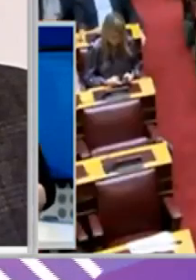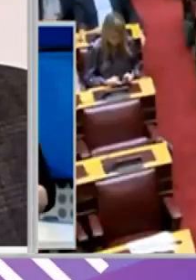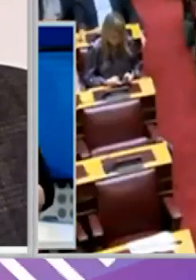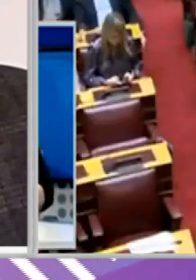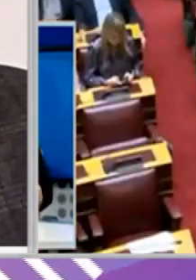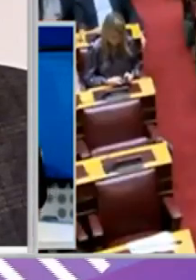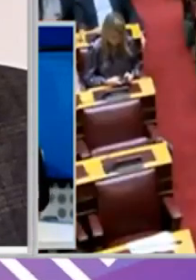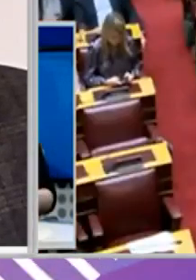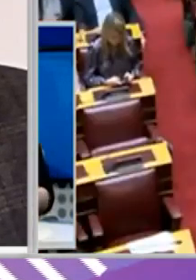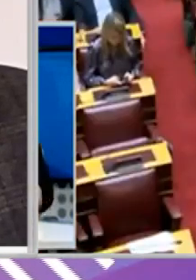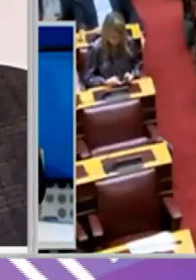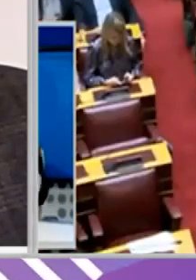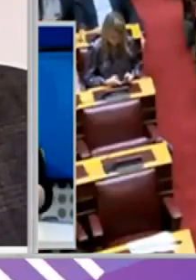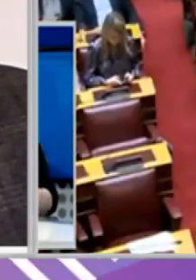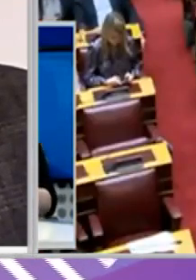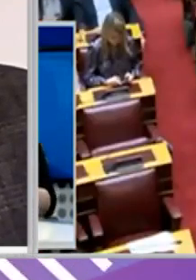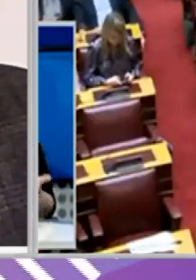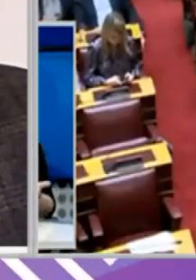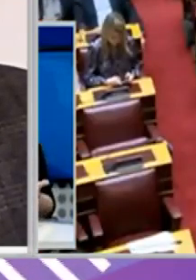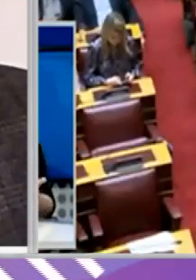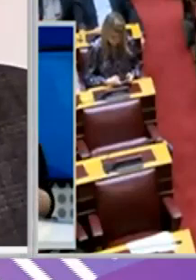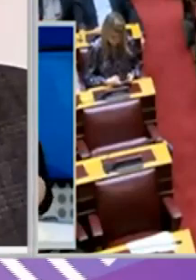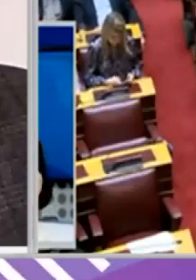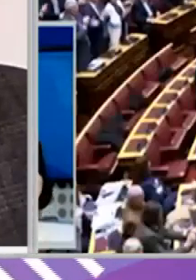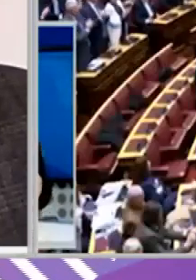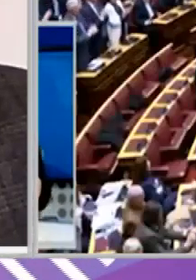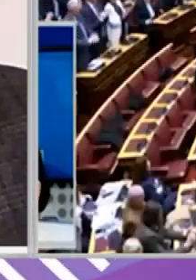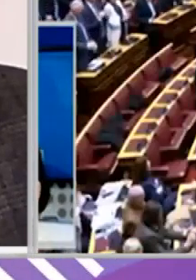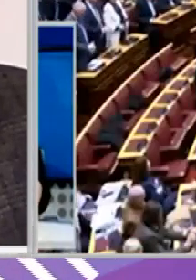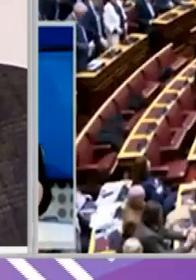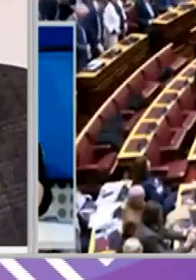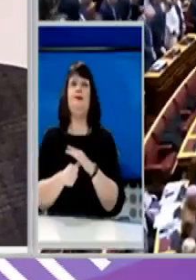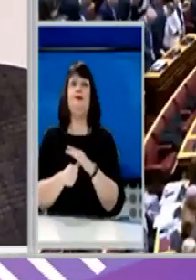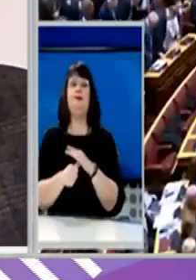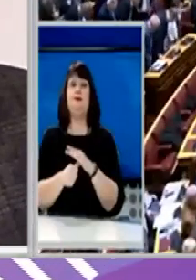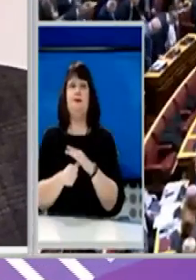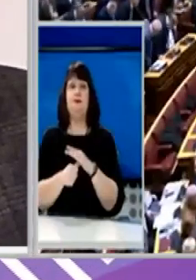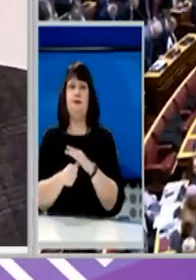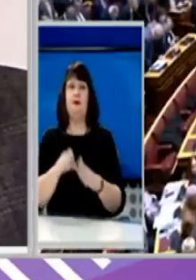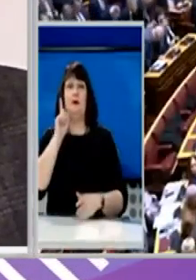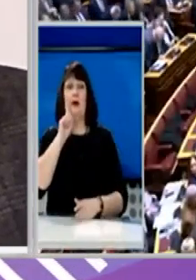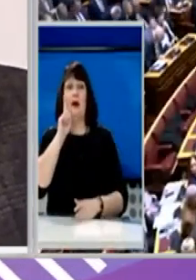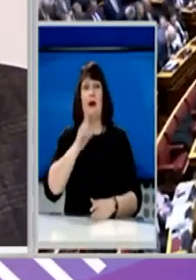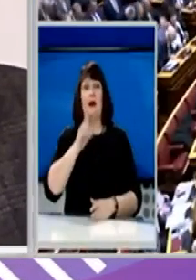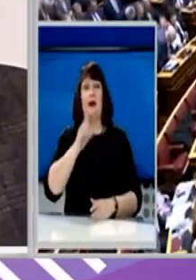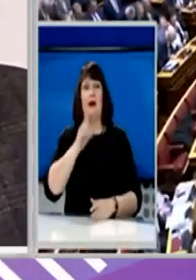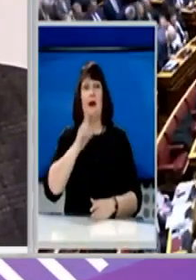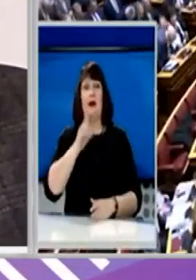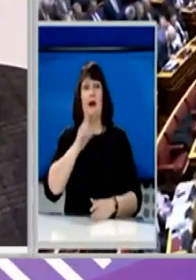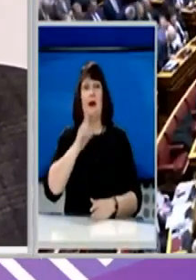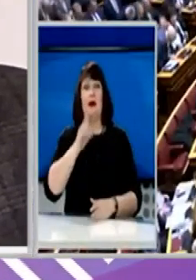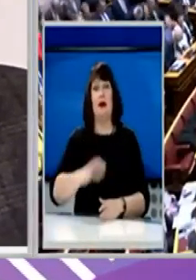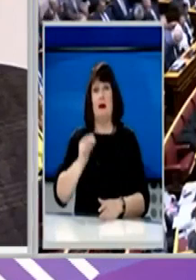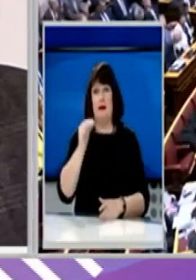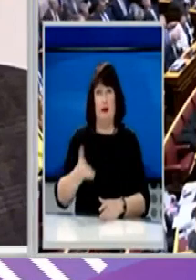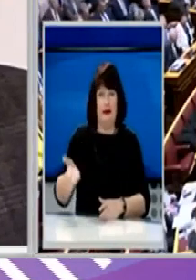δαπάνες καλύπτουν όλο τον ελληνικό λαό, απευθύνονται στο έθνος και βεβαίως πρέπει να έχουν ομόθυμη, αν είναι δυνατόν, στήριξη. Φαίνεται ο